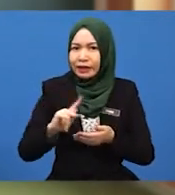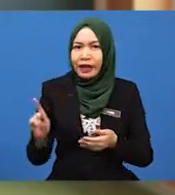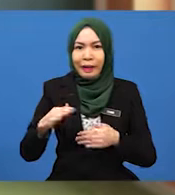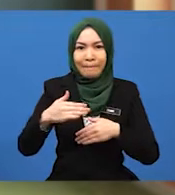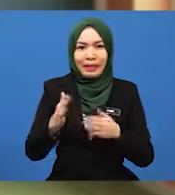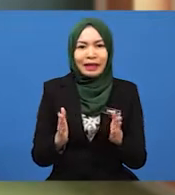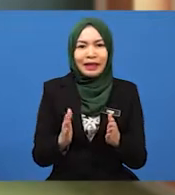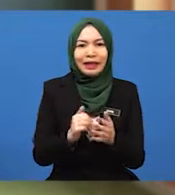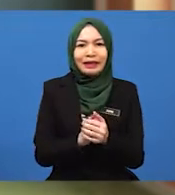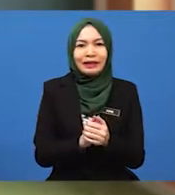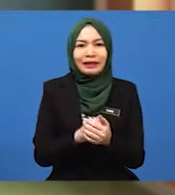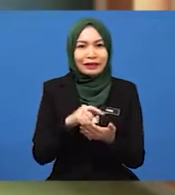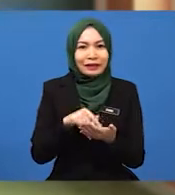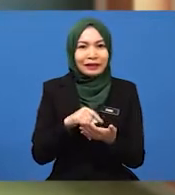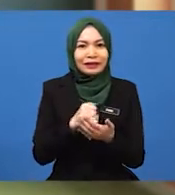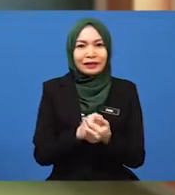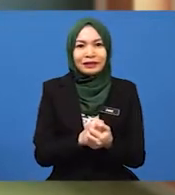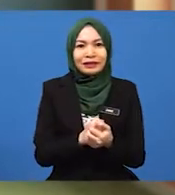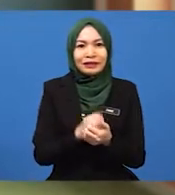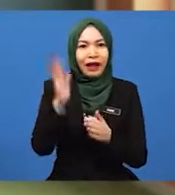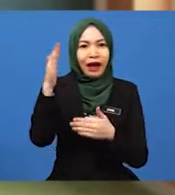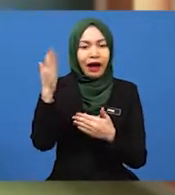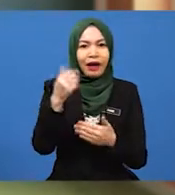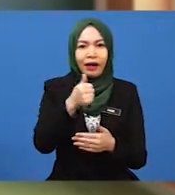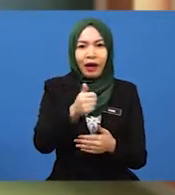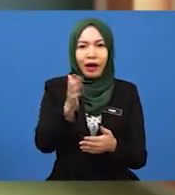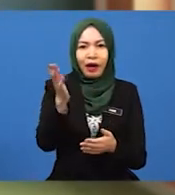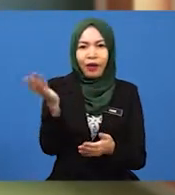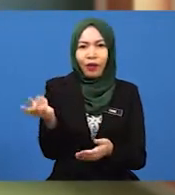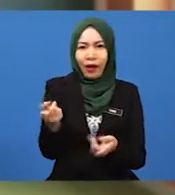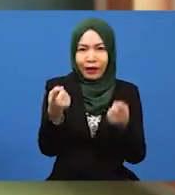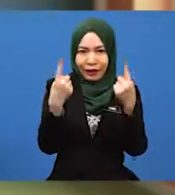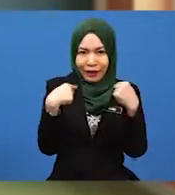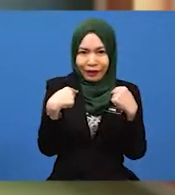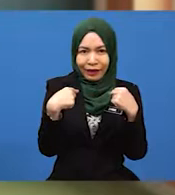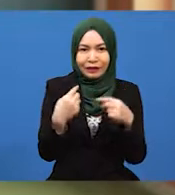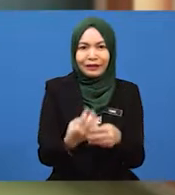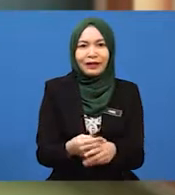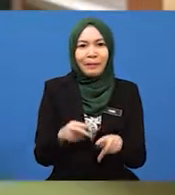ini. Harap kamu datang ke majlis saya esok.